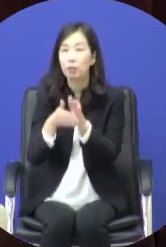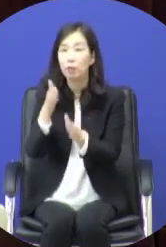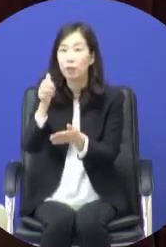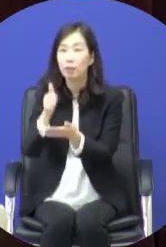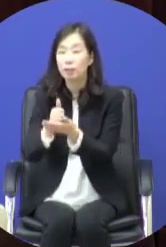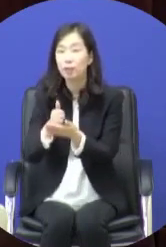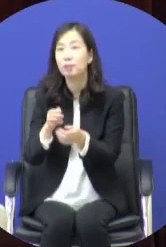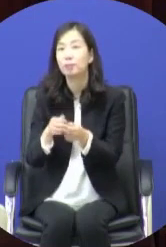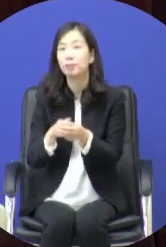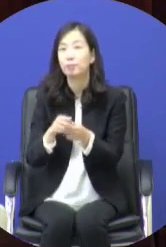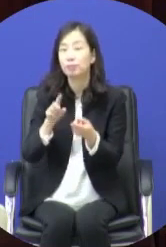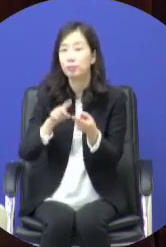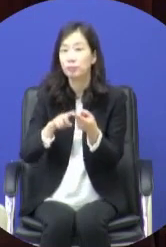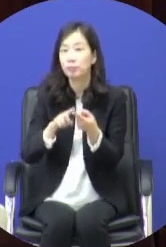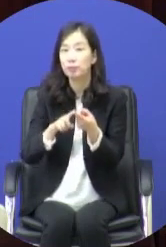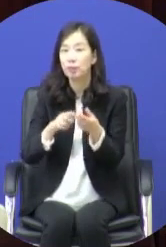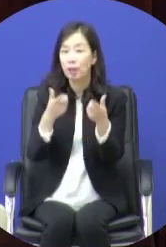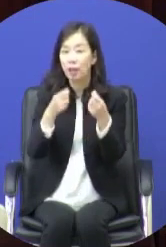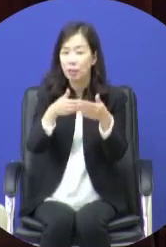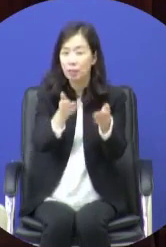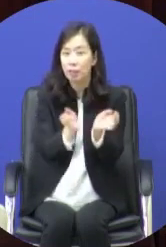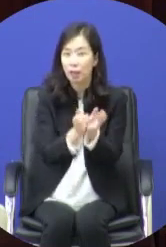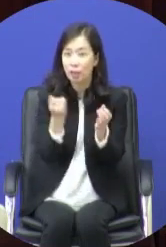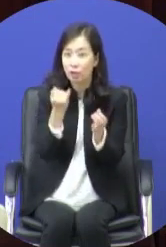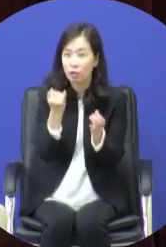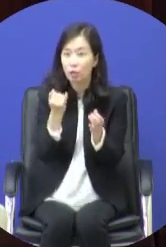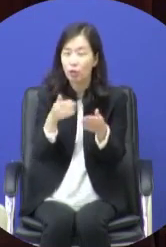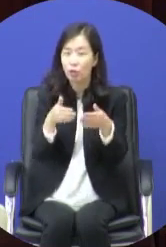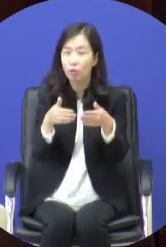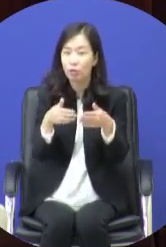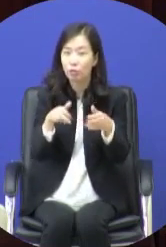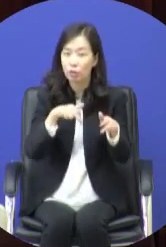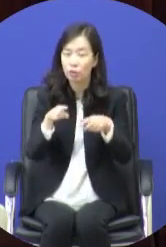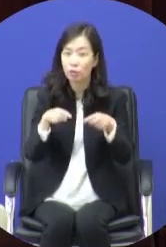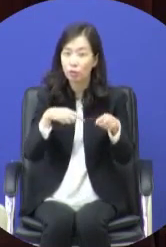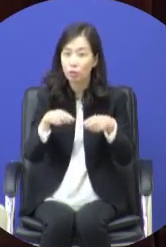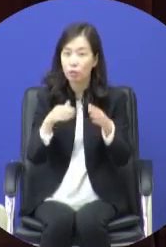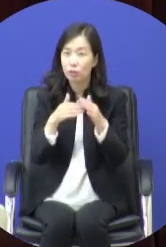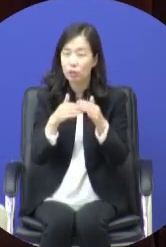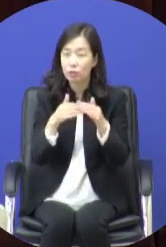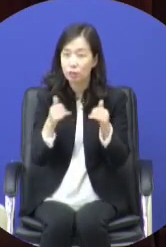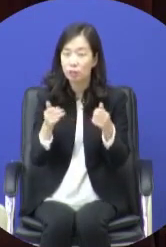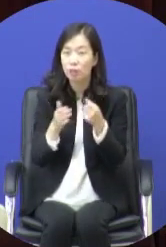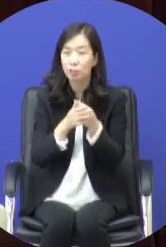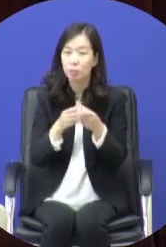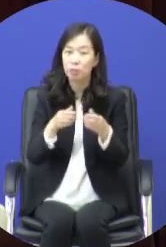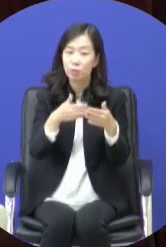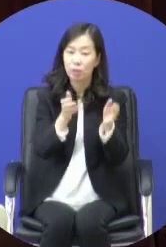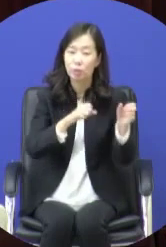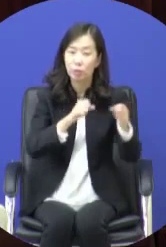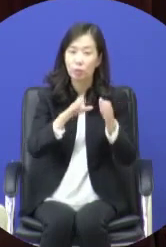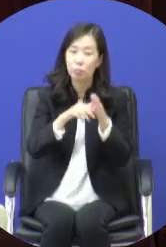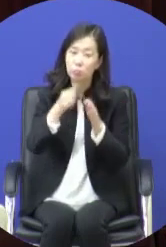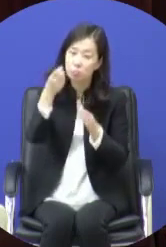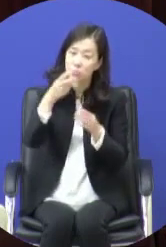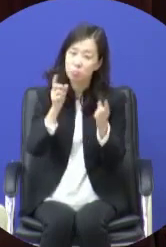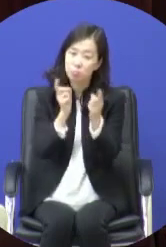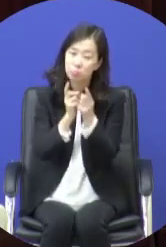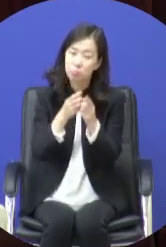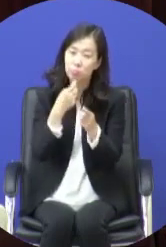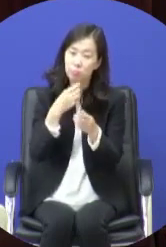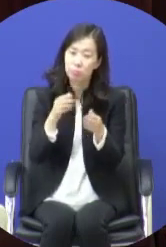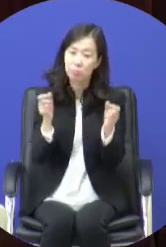전 부총장에 대해 같은 당 여성 정치인으로서 단체 활동을 할 때 몇 번 마주쳤을 뿐 가까운